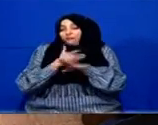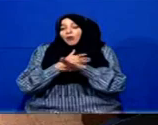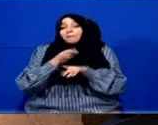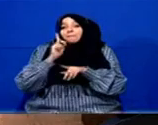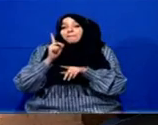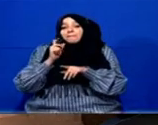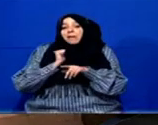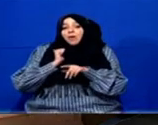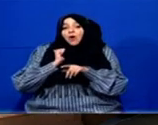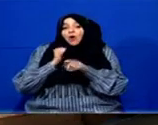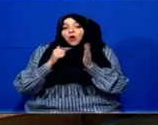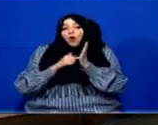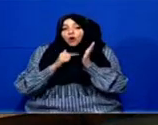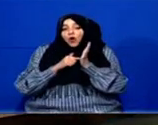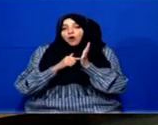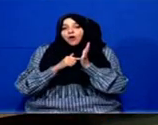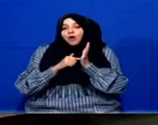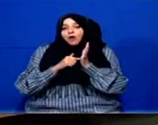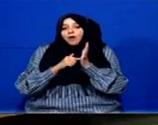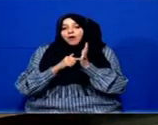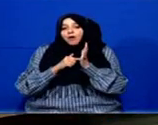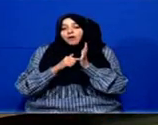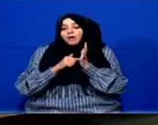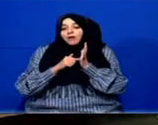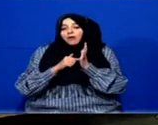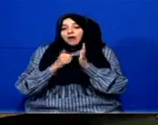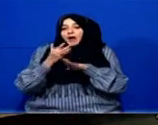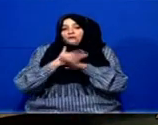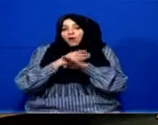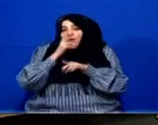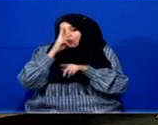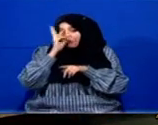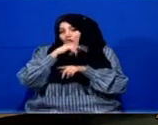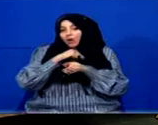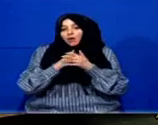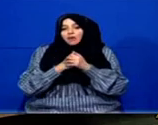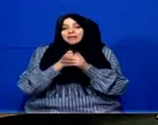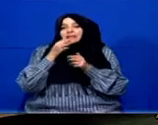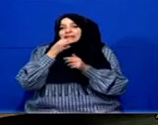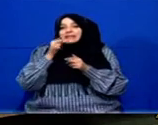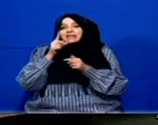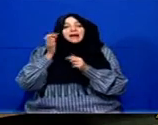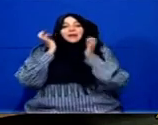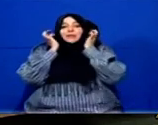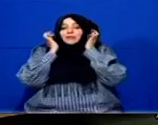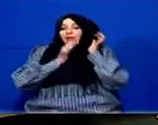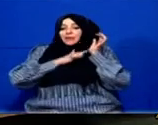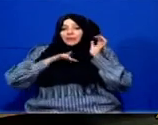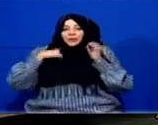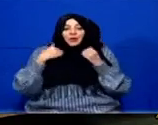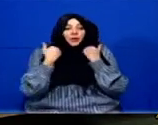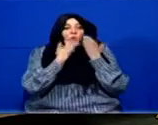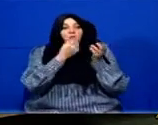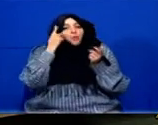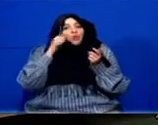الكبيره وكان لوحدهما بالقول سلسله العلاقات الاردنيه لاختكم الصغيره التي ترعاني